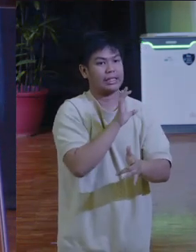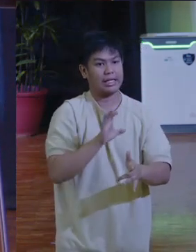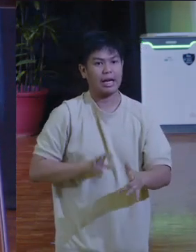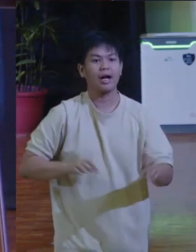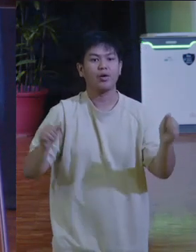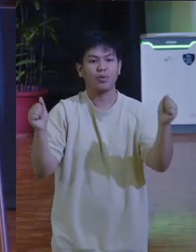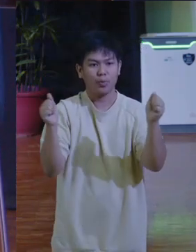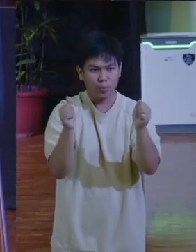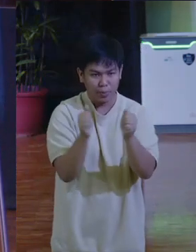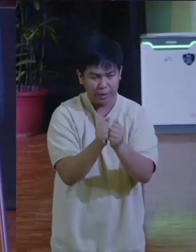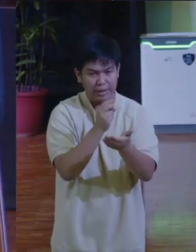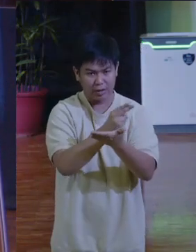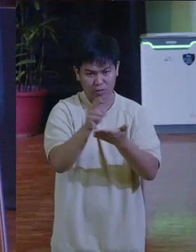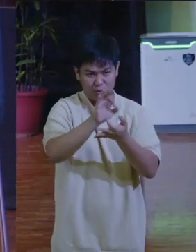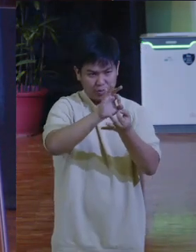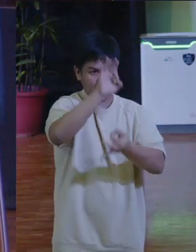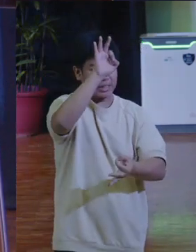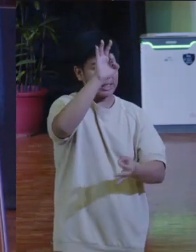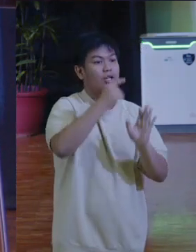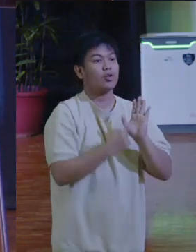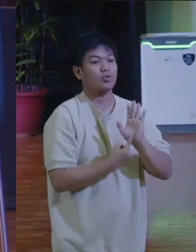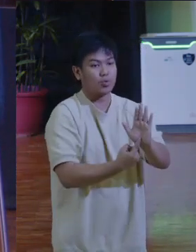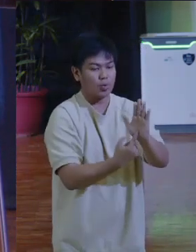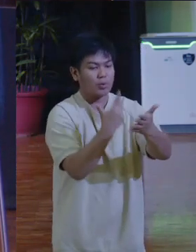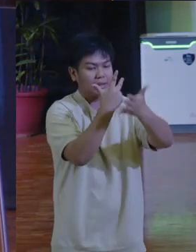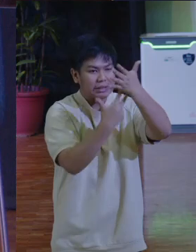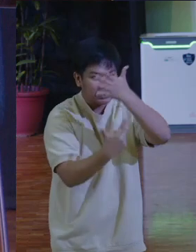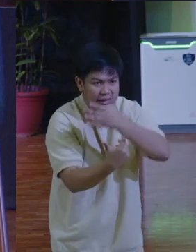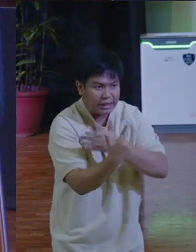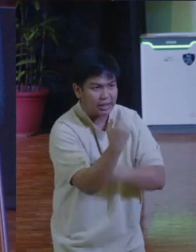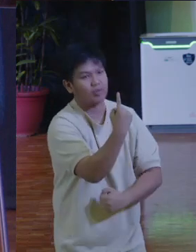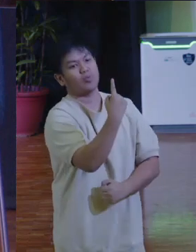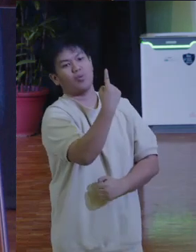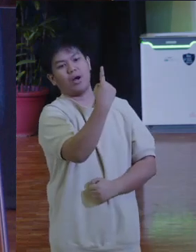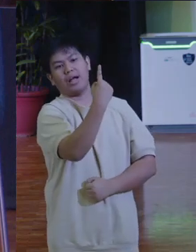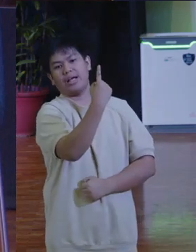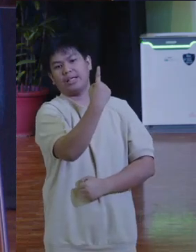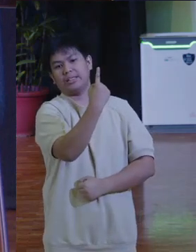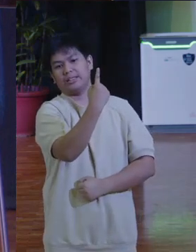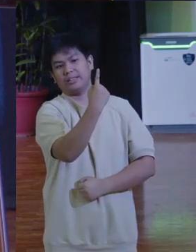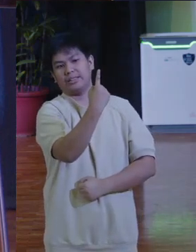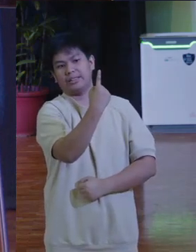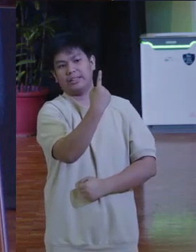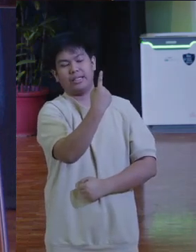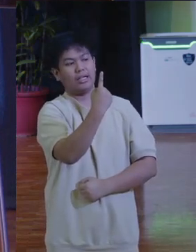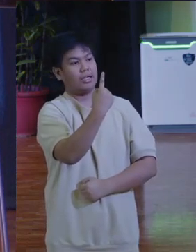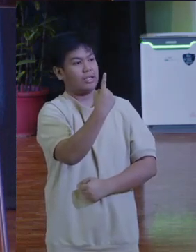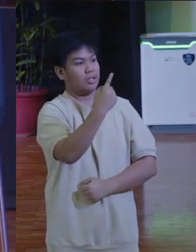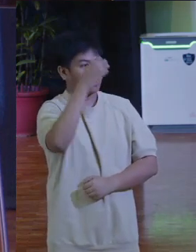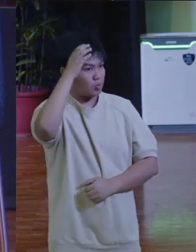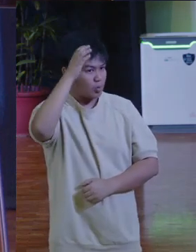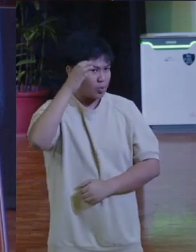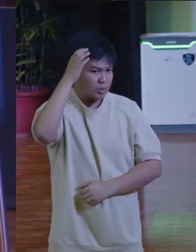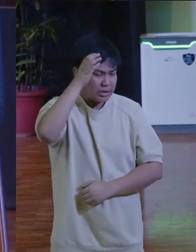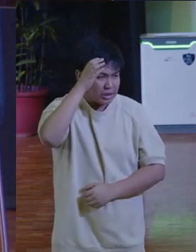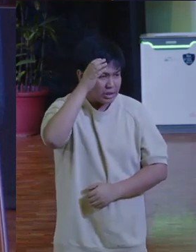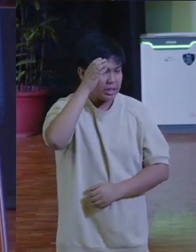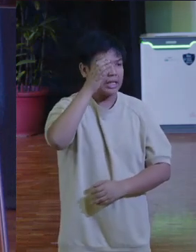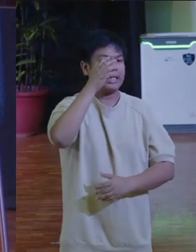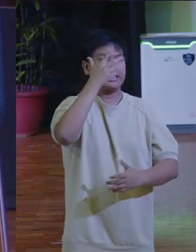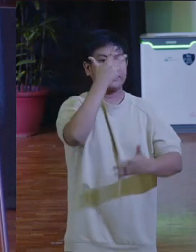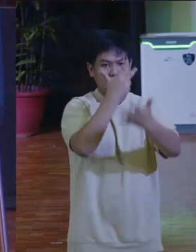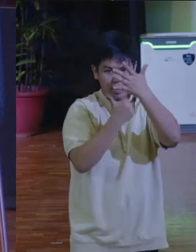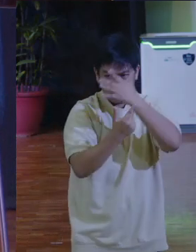Holy Spirit, the Spirit, and with power. So yung konsepto po ng Trinity